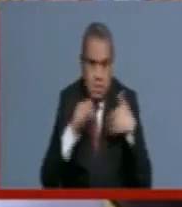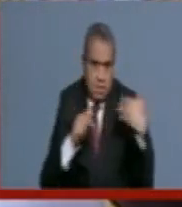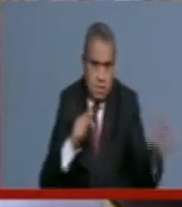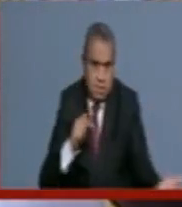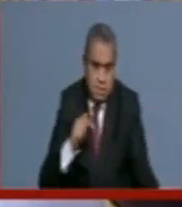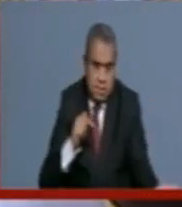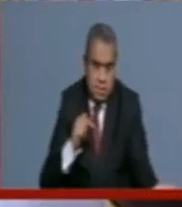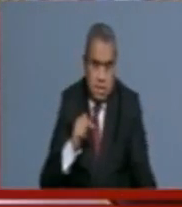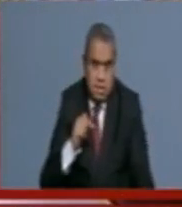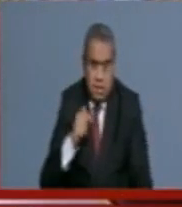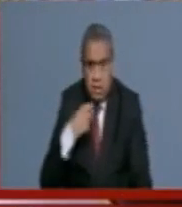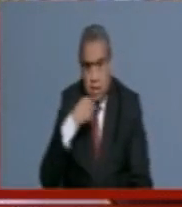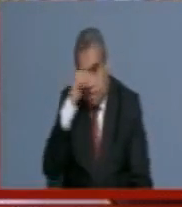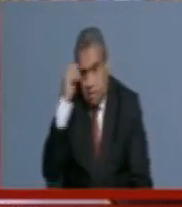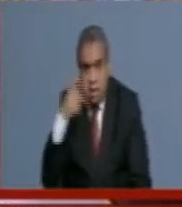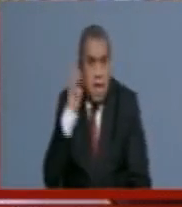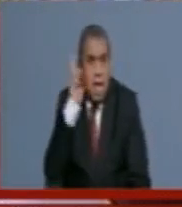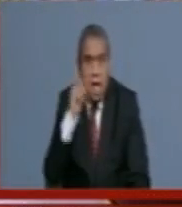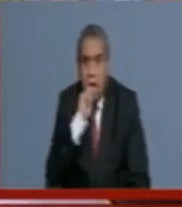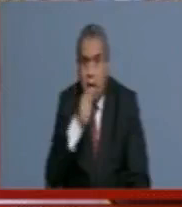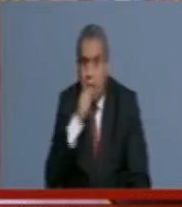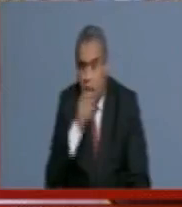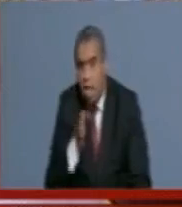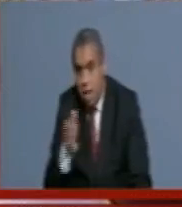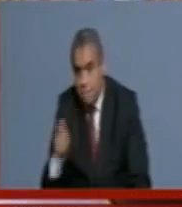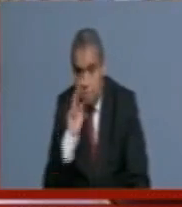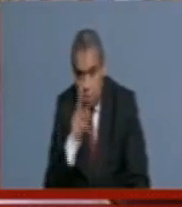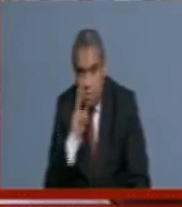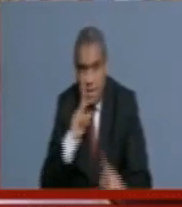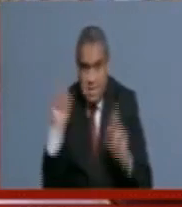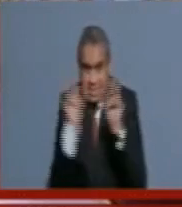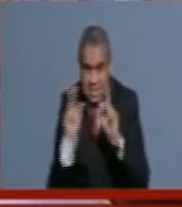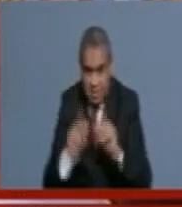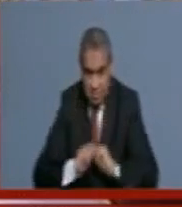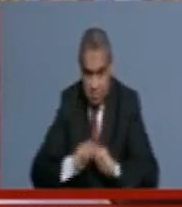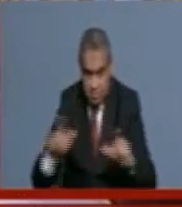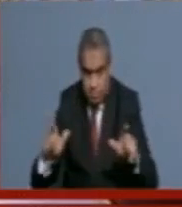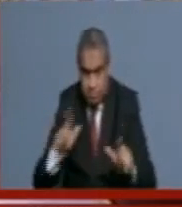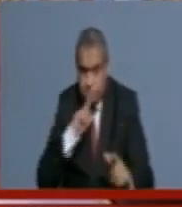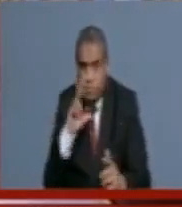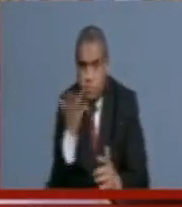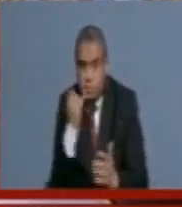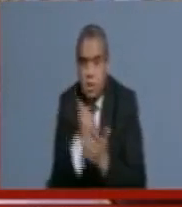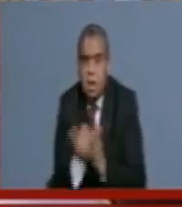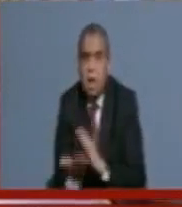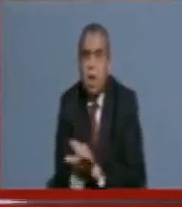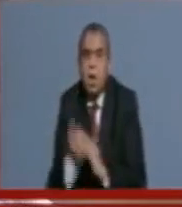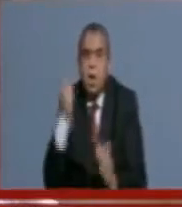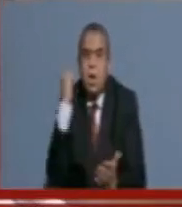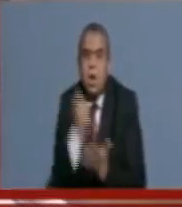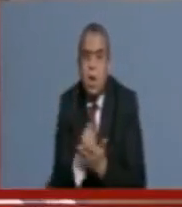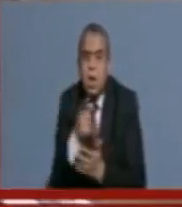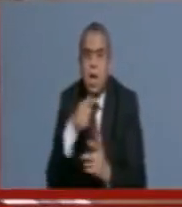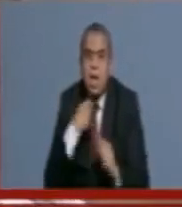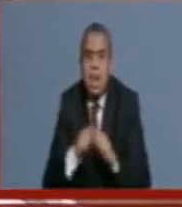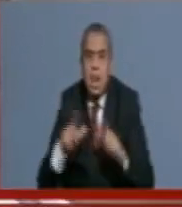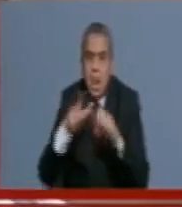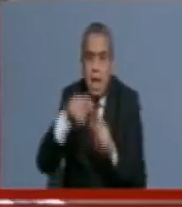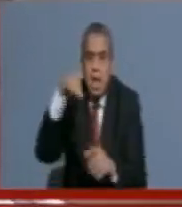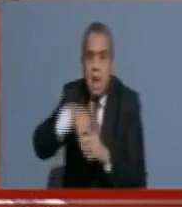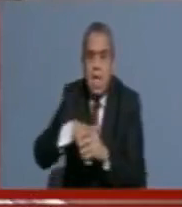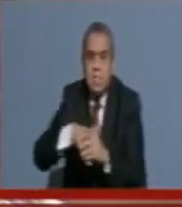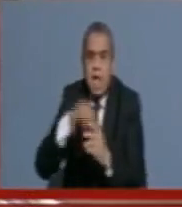طب وسائل الإعلام ممكن تحضر؟ ممكن تحضر. المصرح ليهم من الهيئة الوطنية للانتخابات ممكن